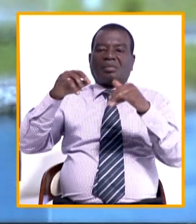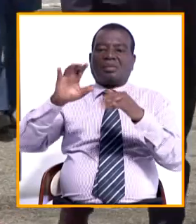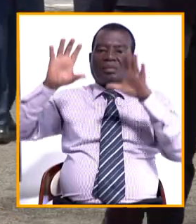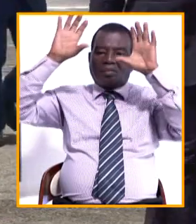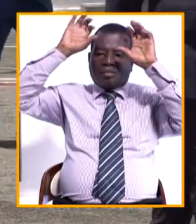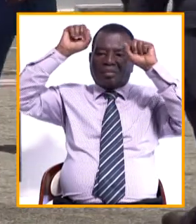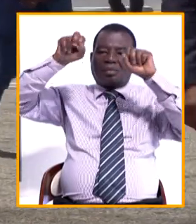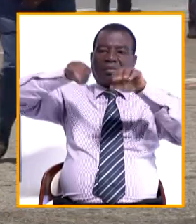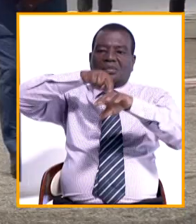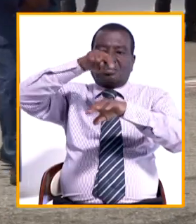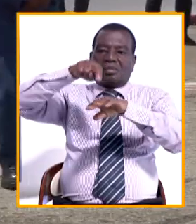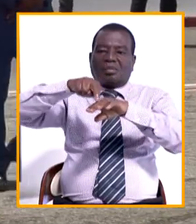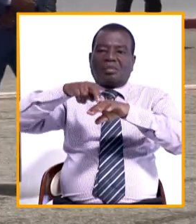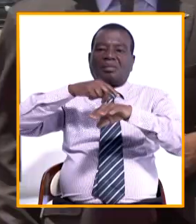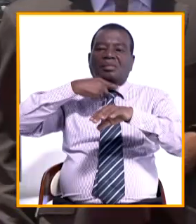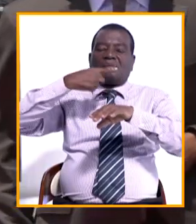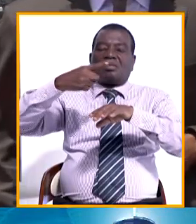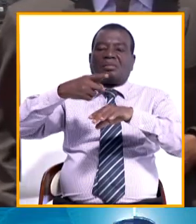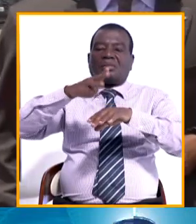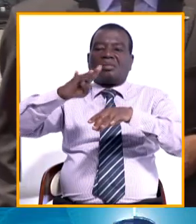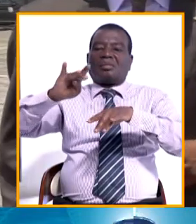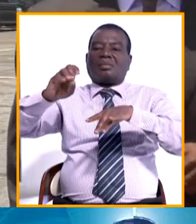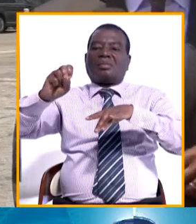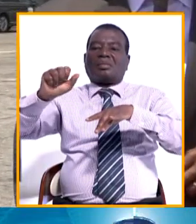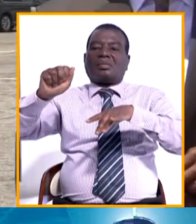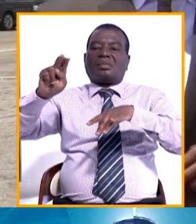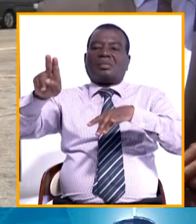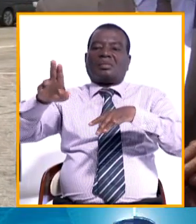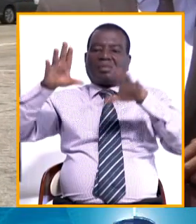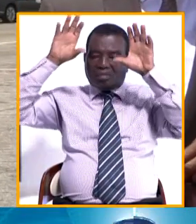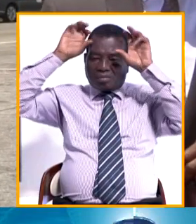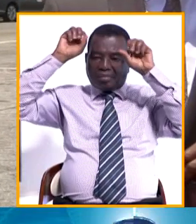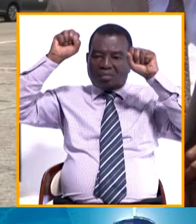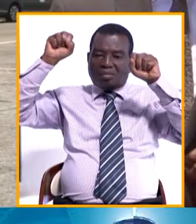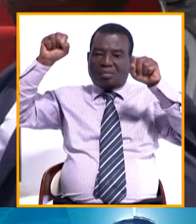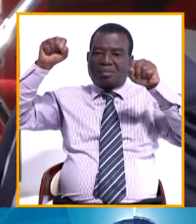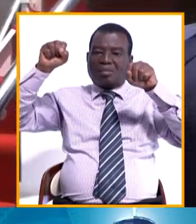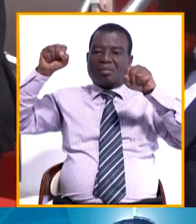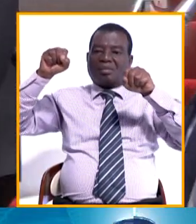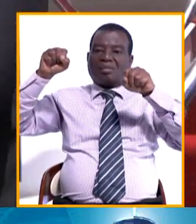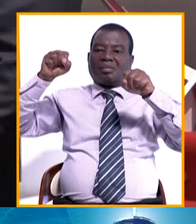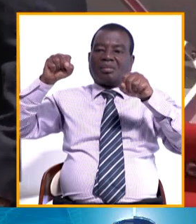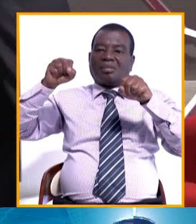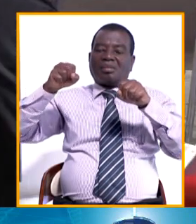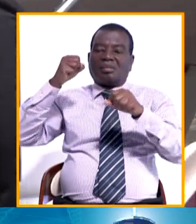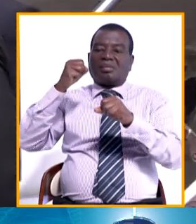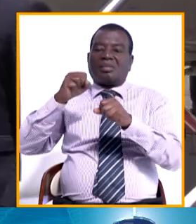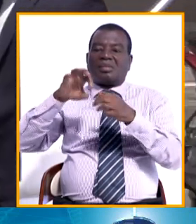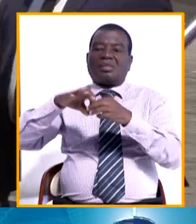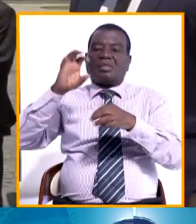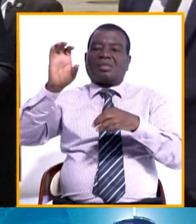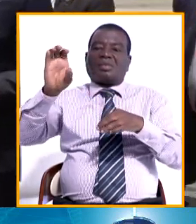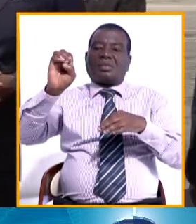président de la République de Guinée-Bissau, Oumarou Mbalo, président Oumarou Mbalo, Mbalo Sissoko, président en exercice de la